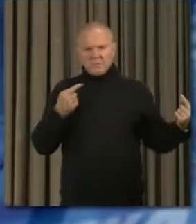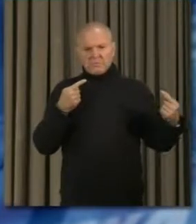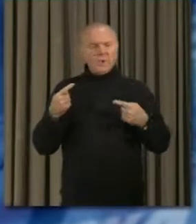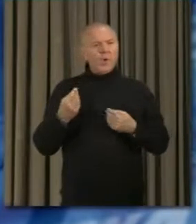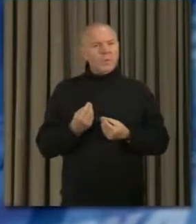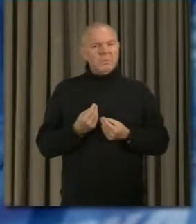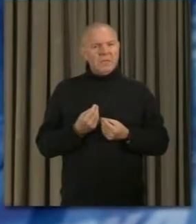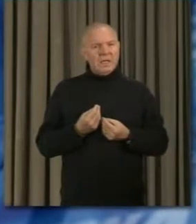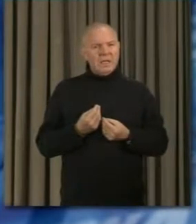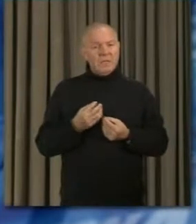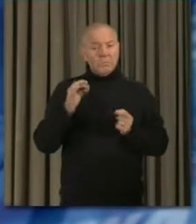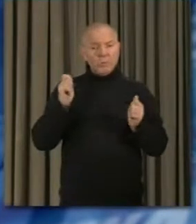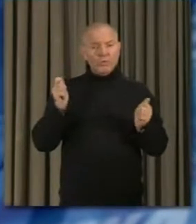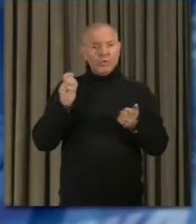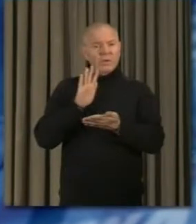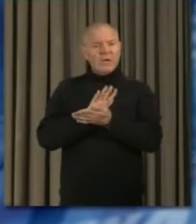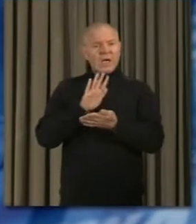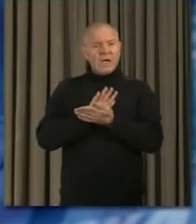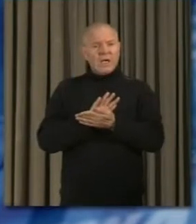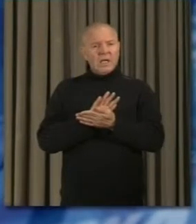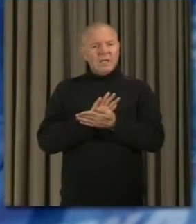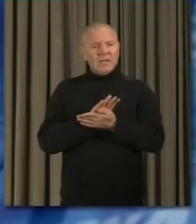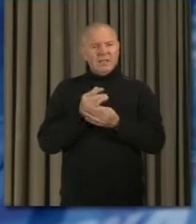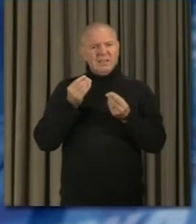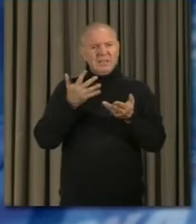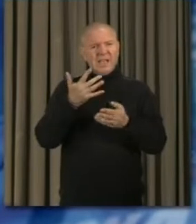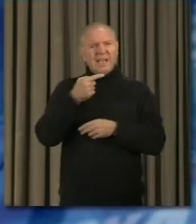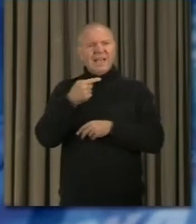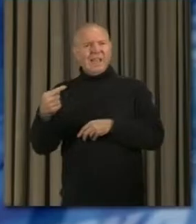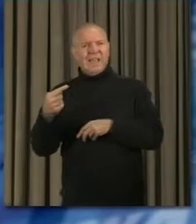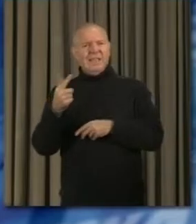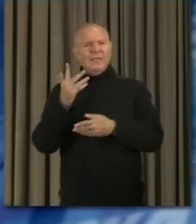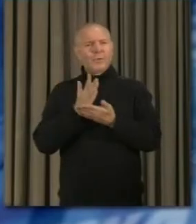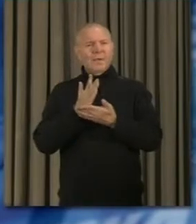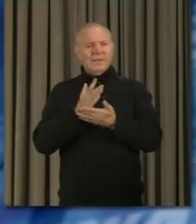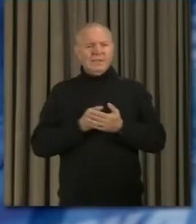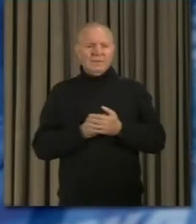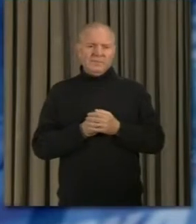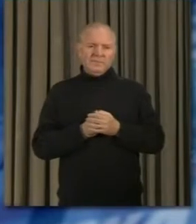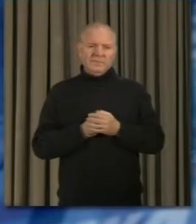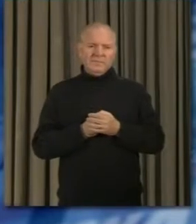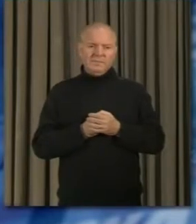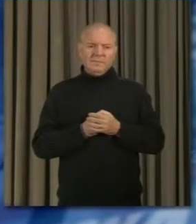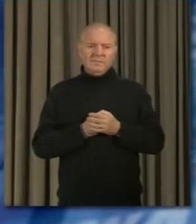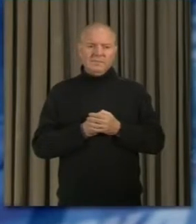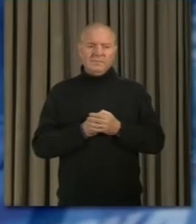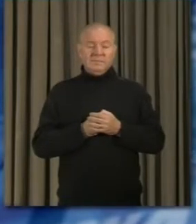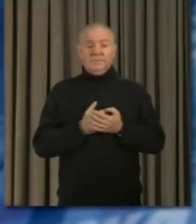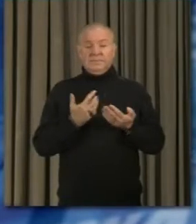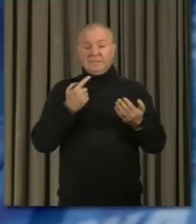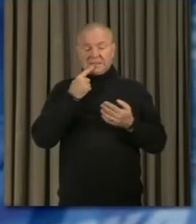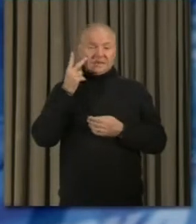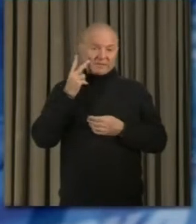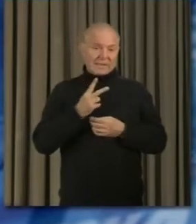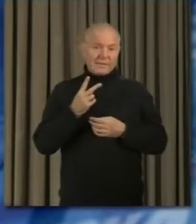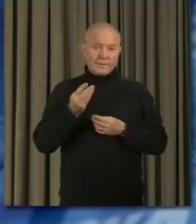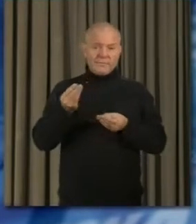attraverso i mezzi di informazione non penalizzano il partito? Sicuramente, non giovano, sicuramente all'unità del partito.